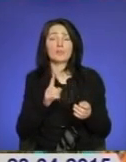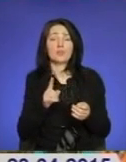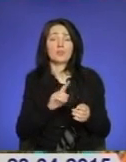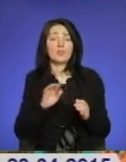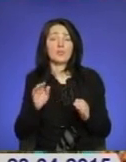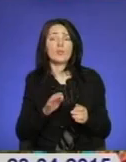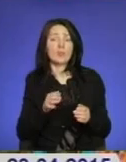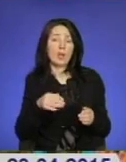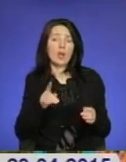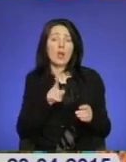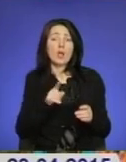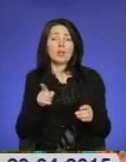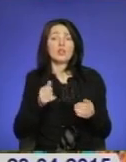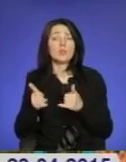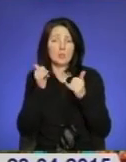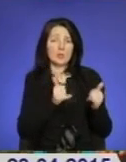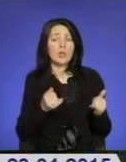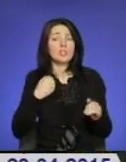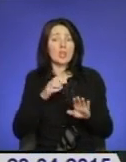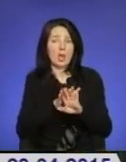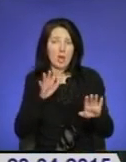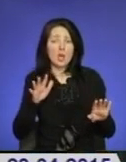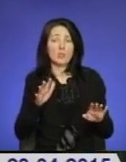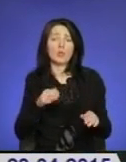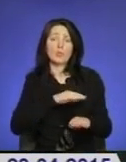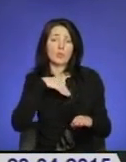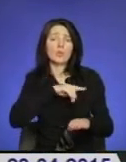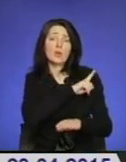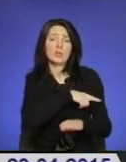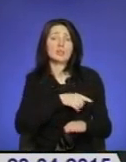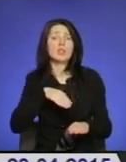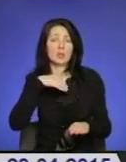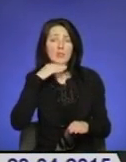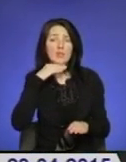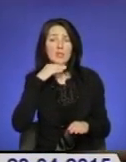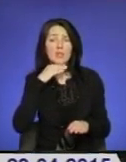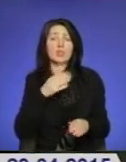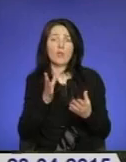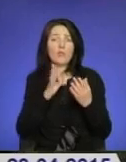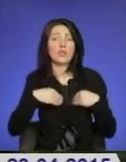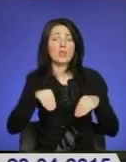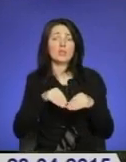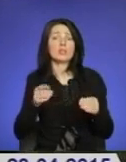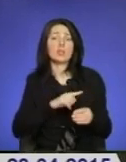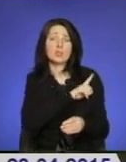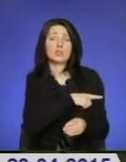аби убезпечити додаткову армію, не сумнівається ніхто, адже в єдності – сила. Відтак намистинка